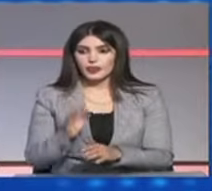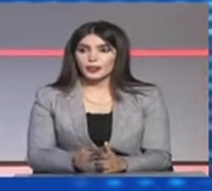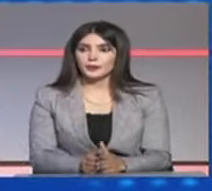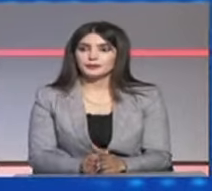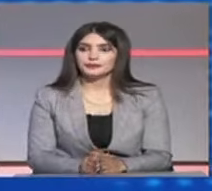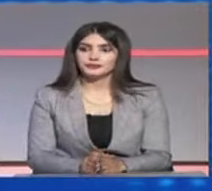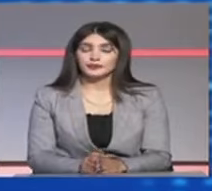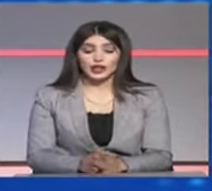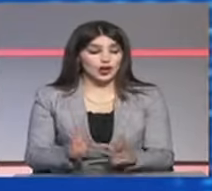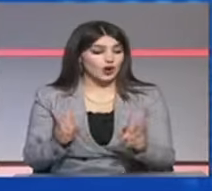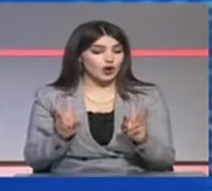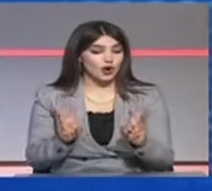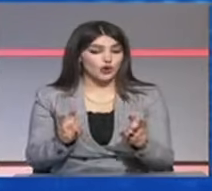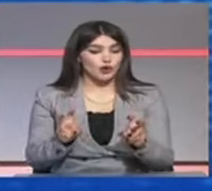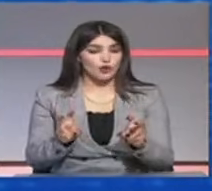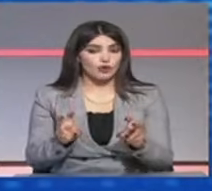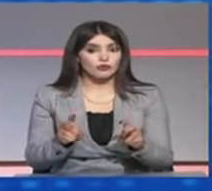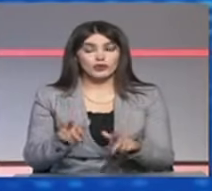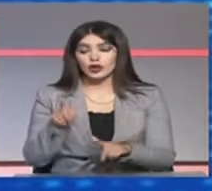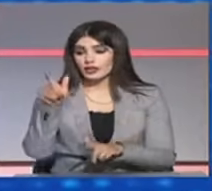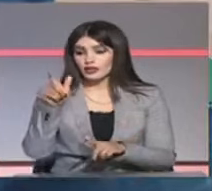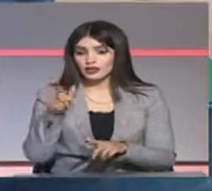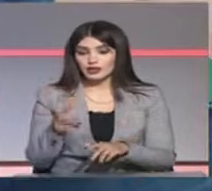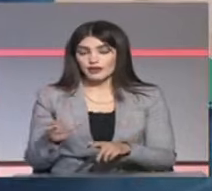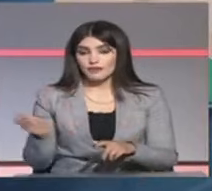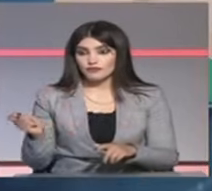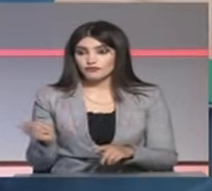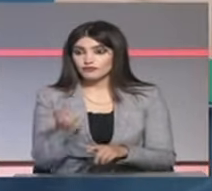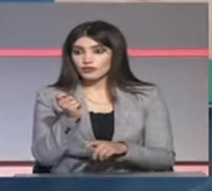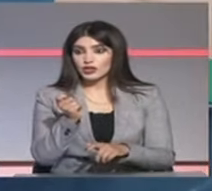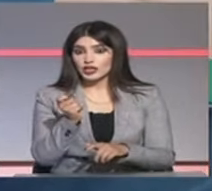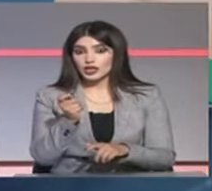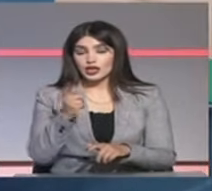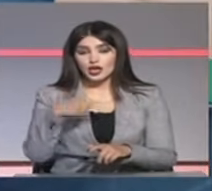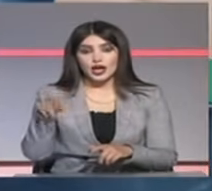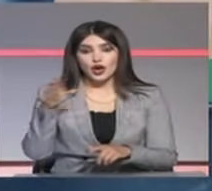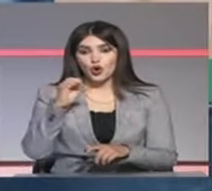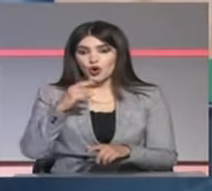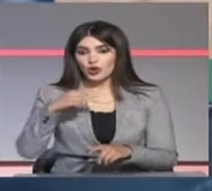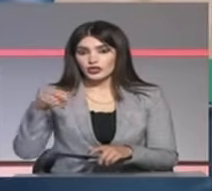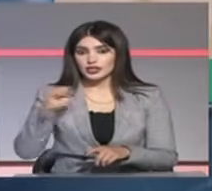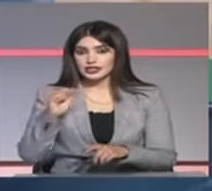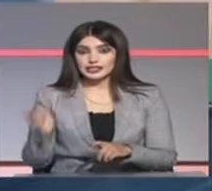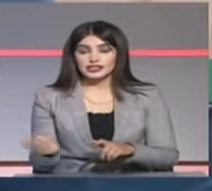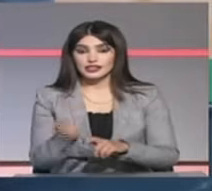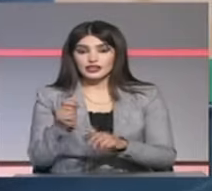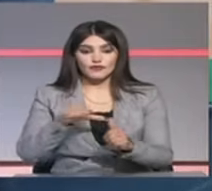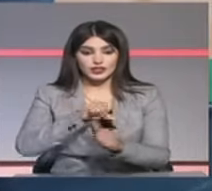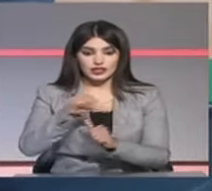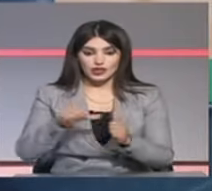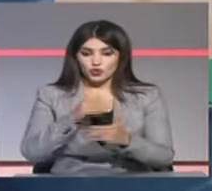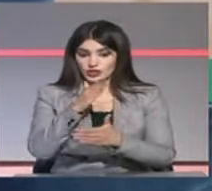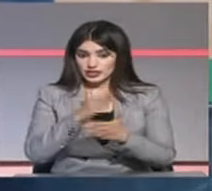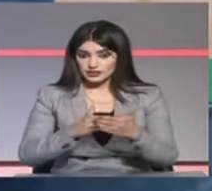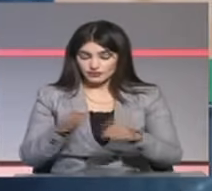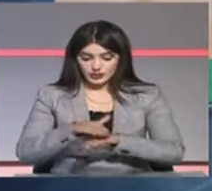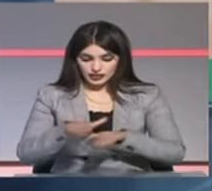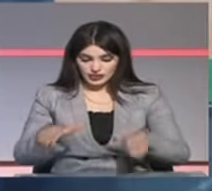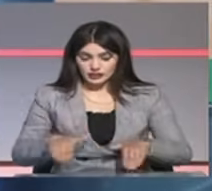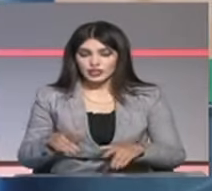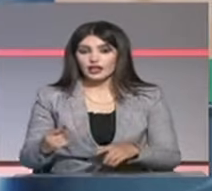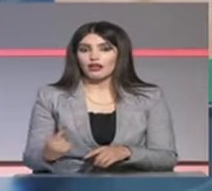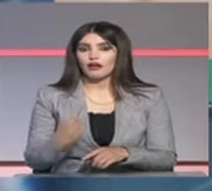توقفت مسيره التونسيه ونجا بل في دوره تشارل ستون الامريكيه للتنس عند دور النصف النهائي اثر